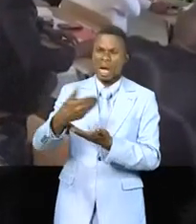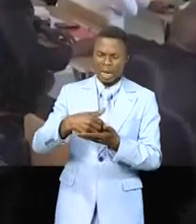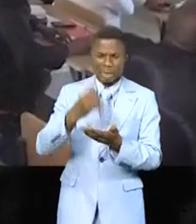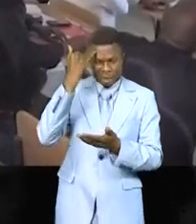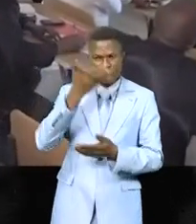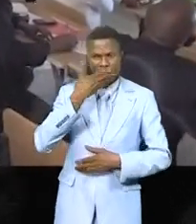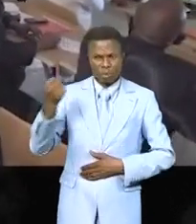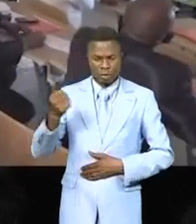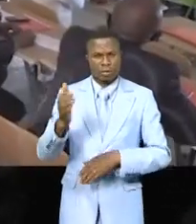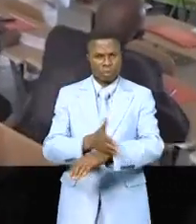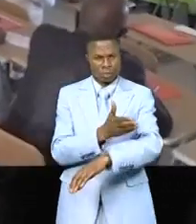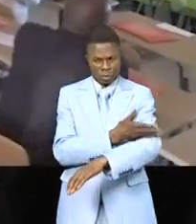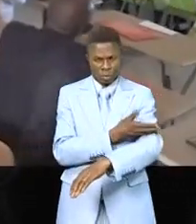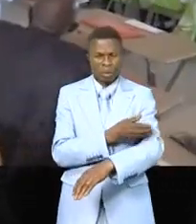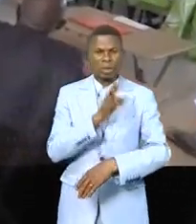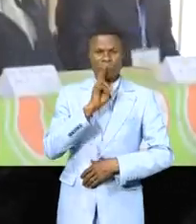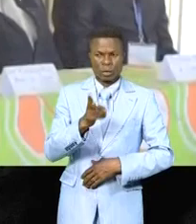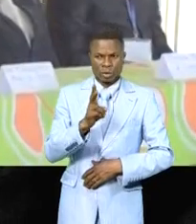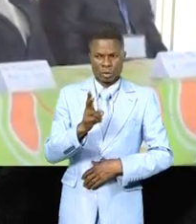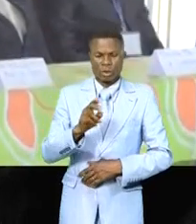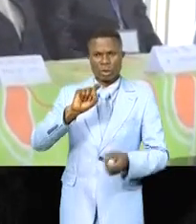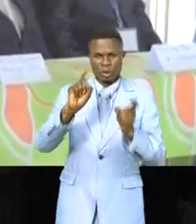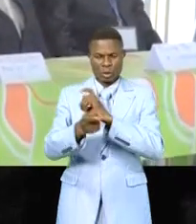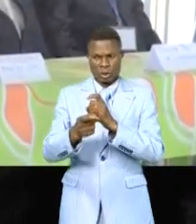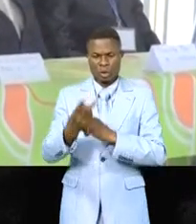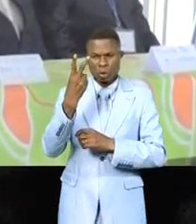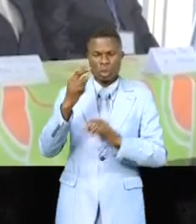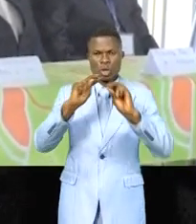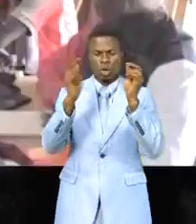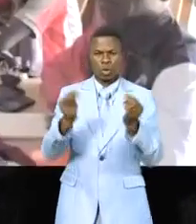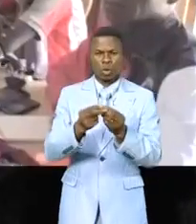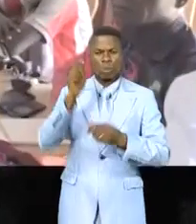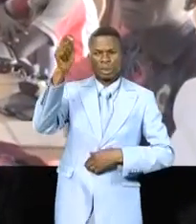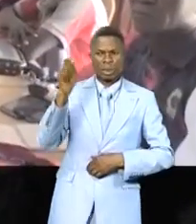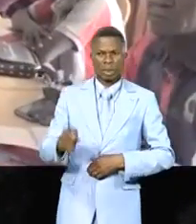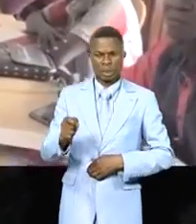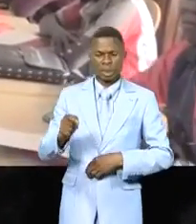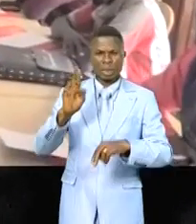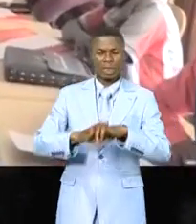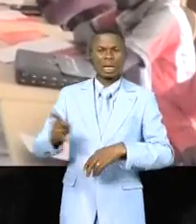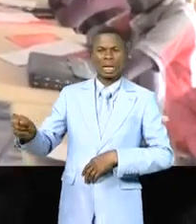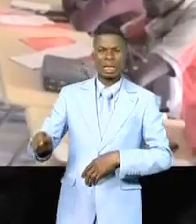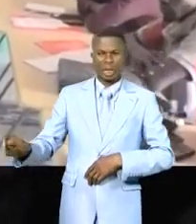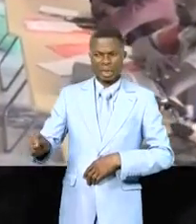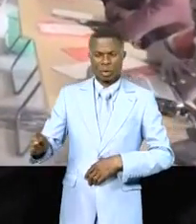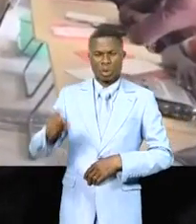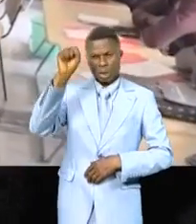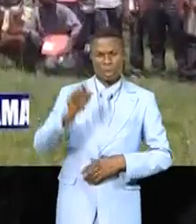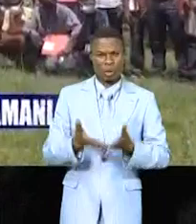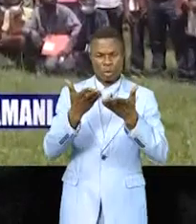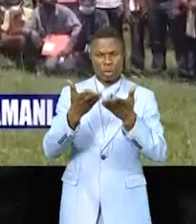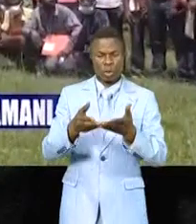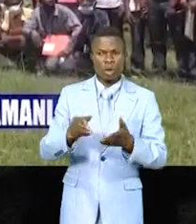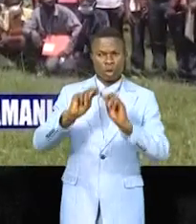cependant des avancées, c'est notamment la reddition de deux groupes armés actifs dans certains territoires de la province du Sud Kivu et qui